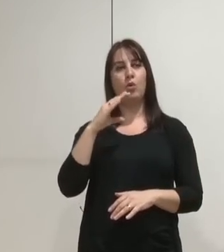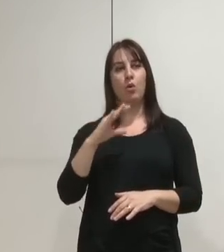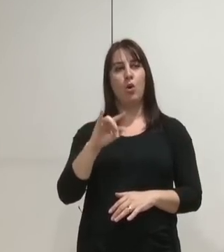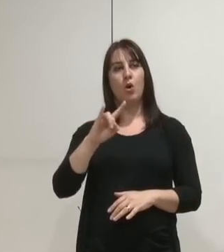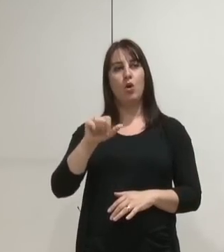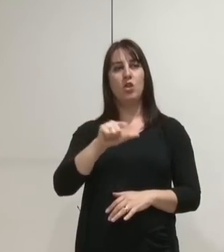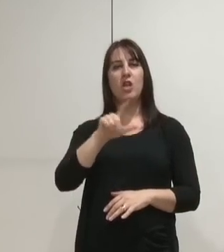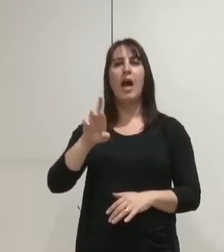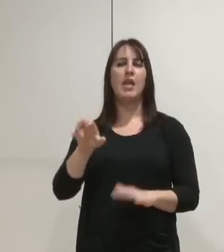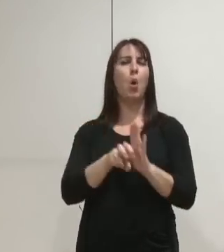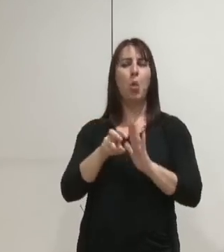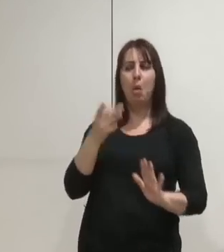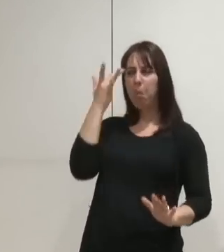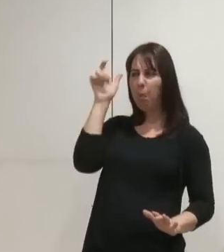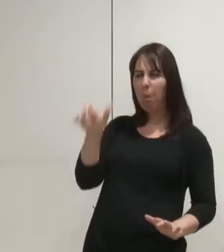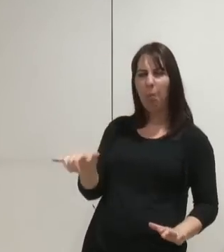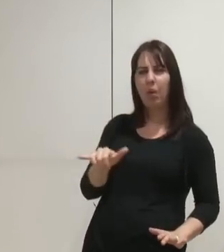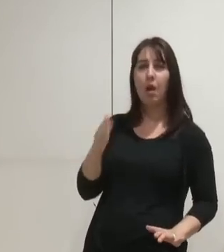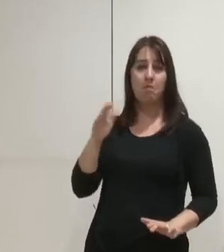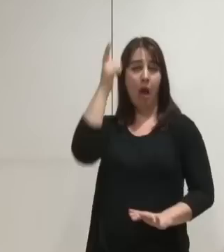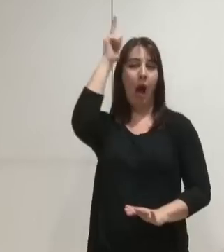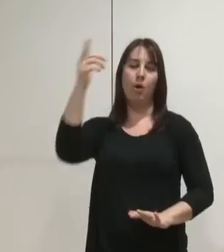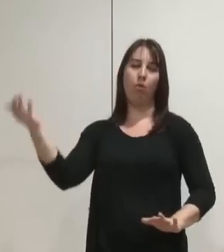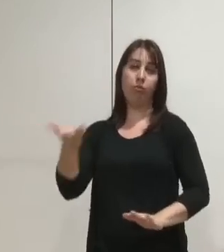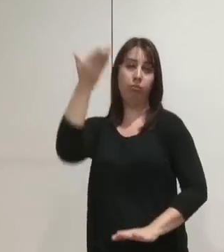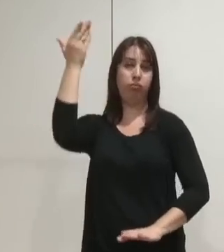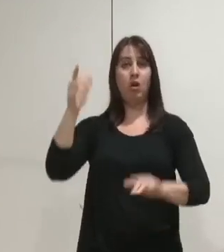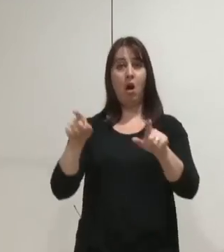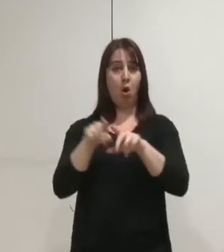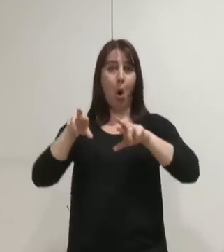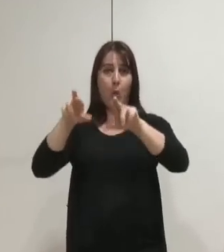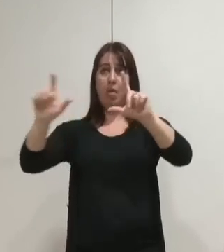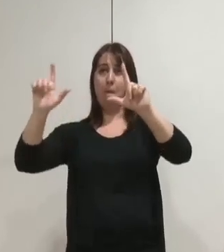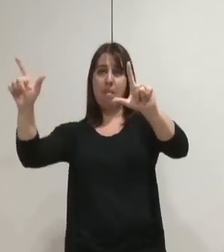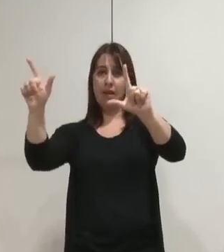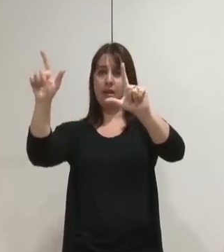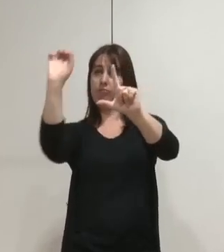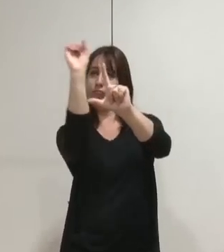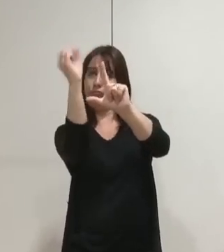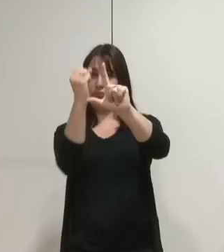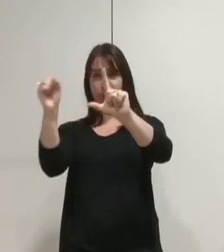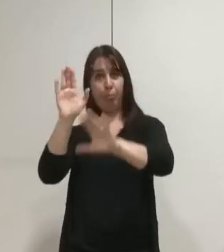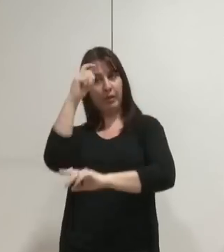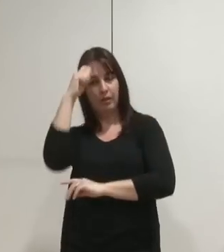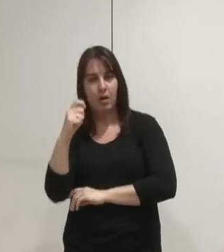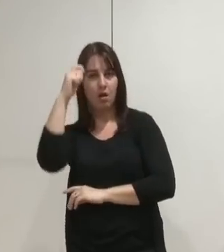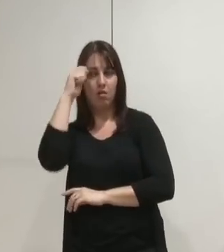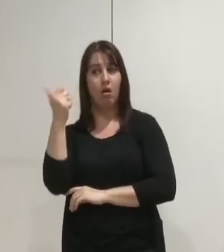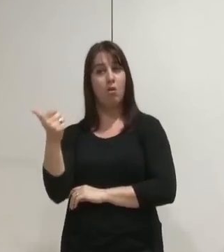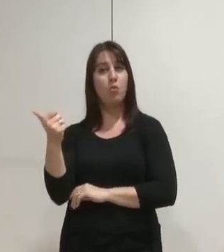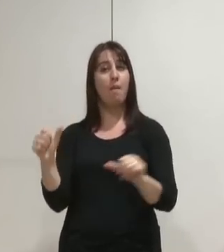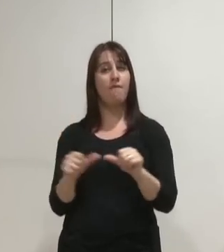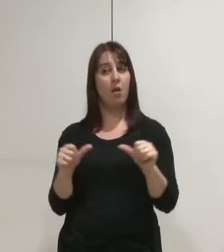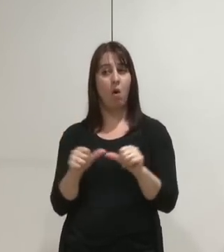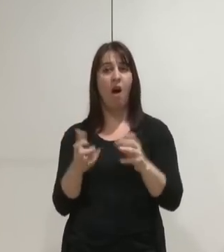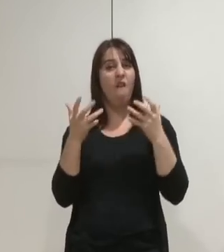gars qu'on connaît beaucoup à Grenoble mais il était très connu à Lyon il y a encore des plaques commémoratives et bien qu'est-ce qu'il décide à de faire et bien de